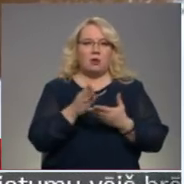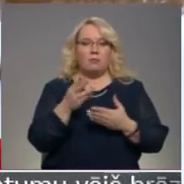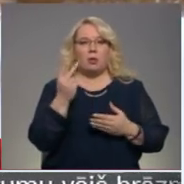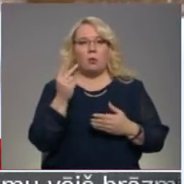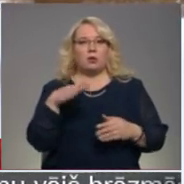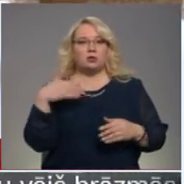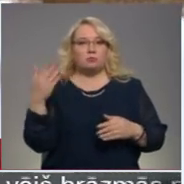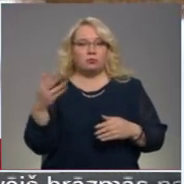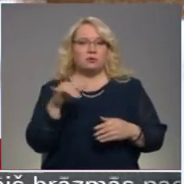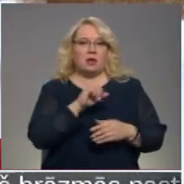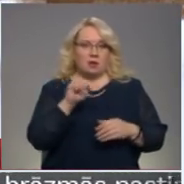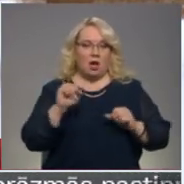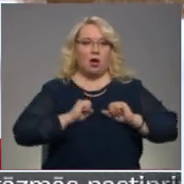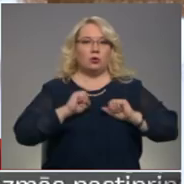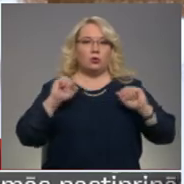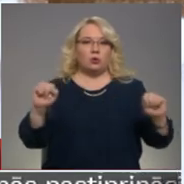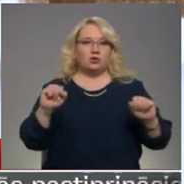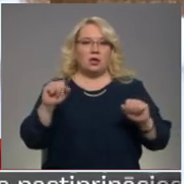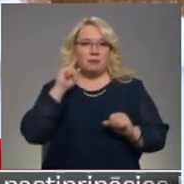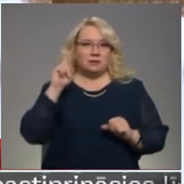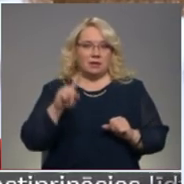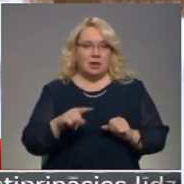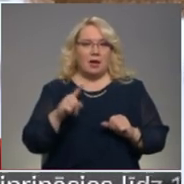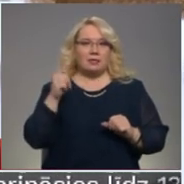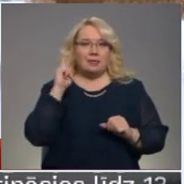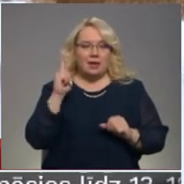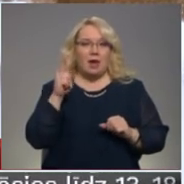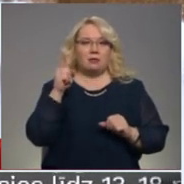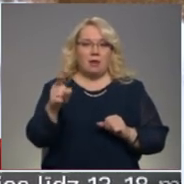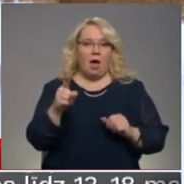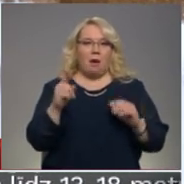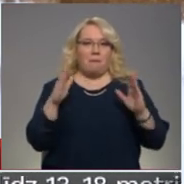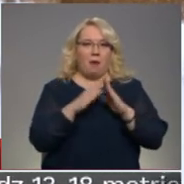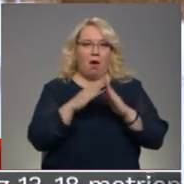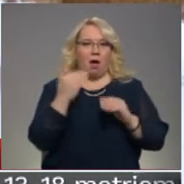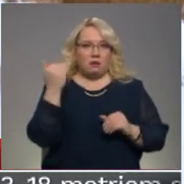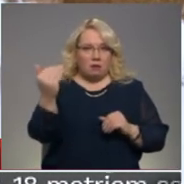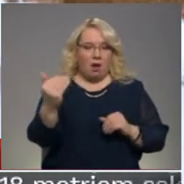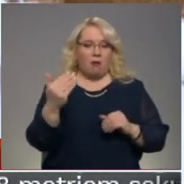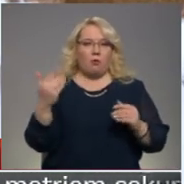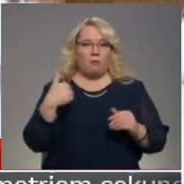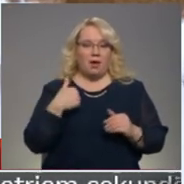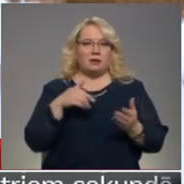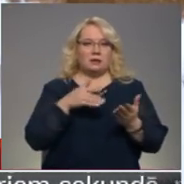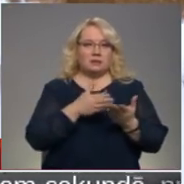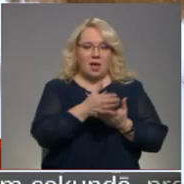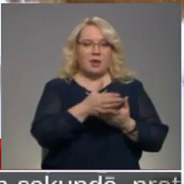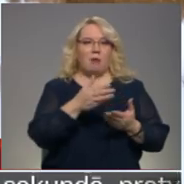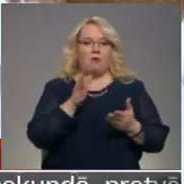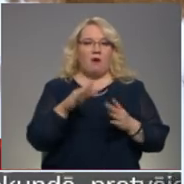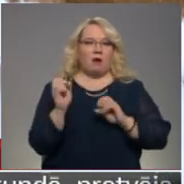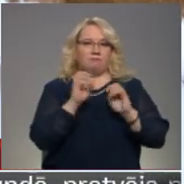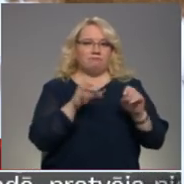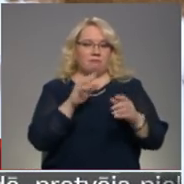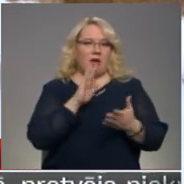otras puses, ja, nu drošības ziņā, ja, ka tas ir tiešām tad tikai tā mājām, ja, un tad mēs ejam un tiekam turklāt,